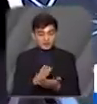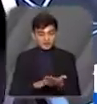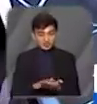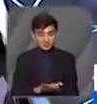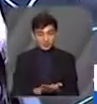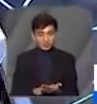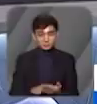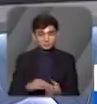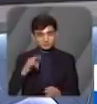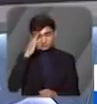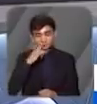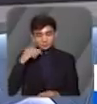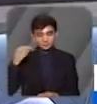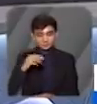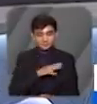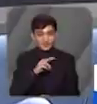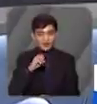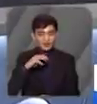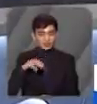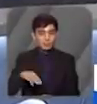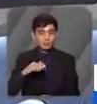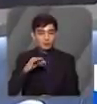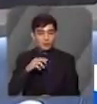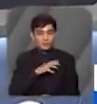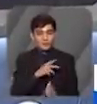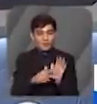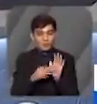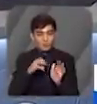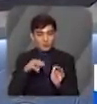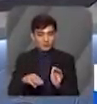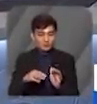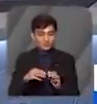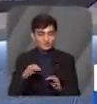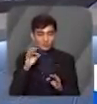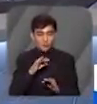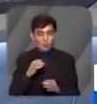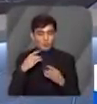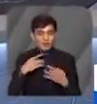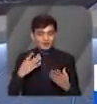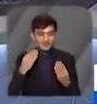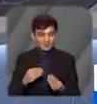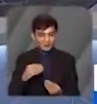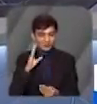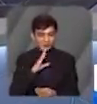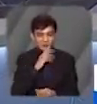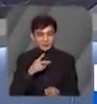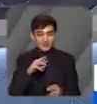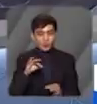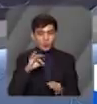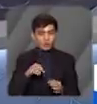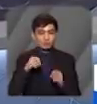Информбюро. Қазақстан президенті Қасым Жомарт Тоқаев 8 наурыздағы әйелдердің халықаралық мерекесіне арналған салтанатты жиын